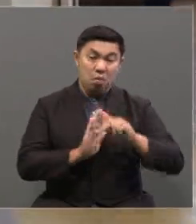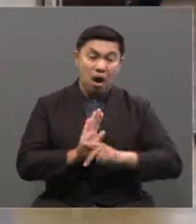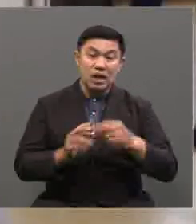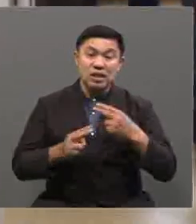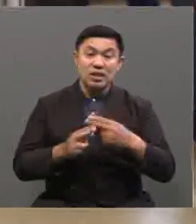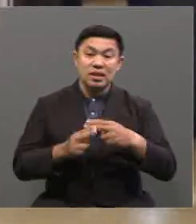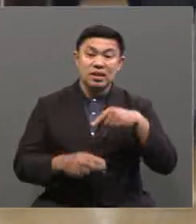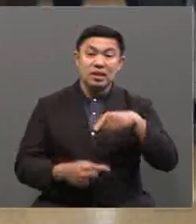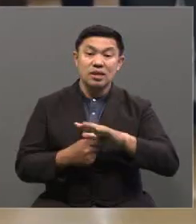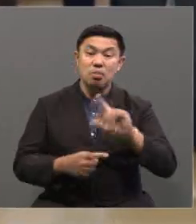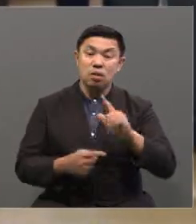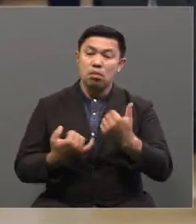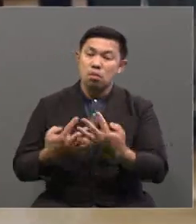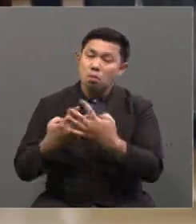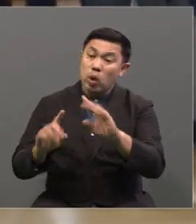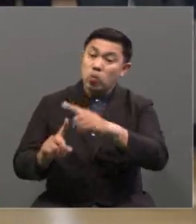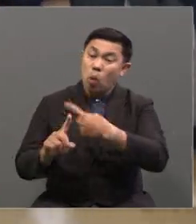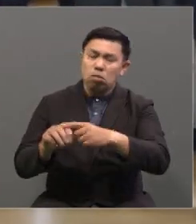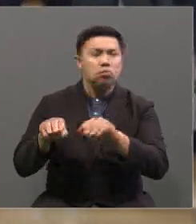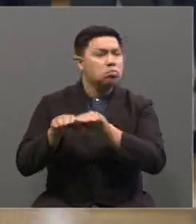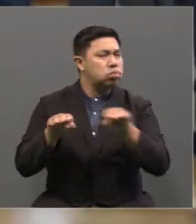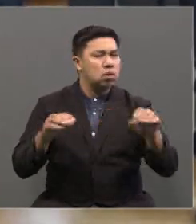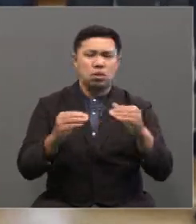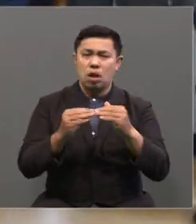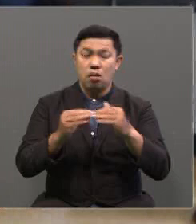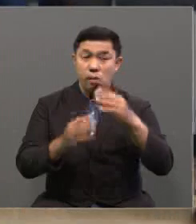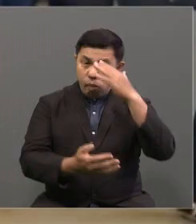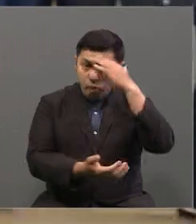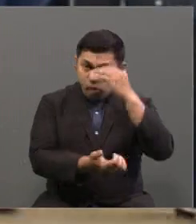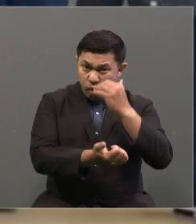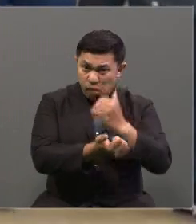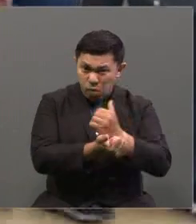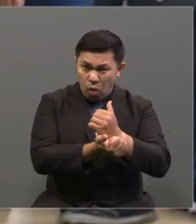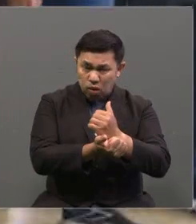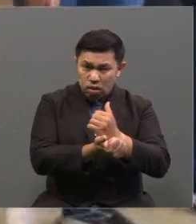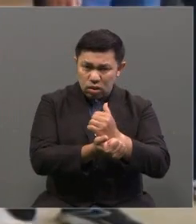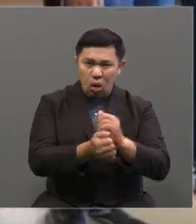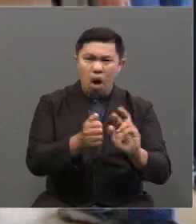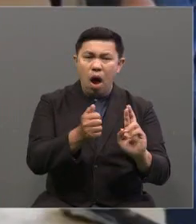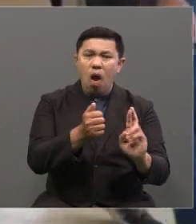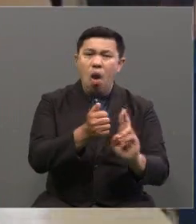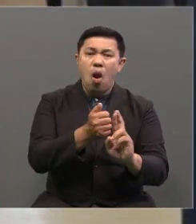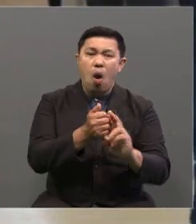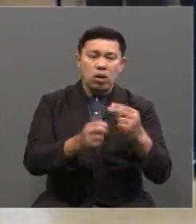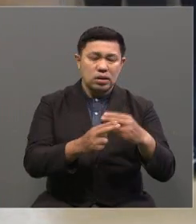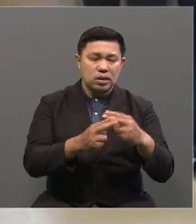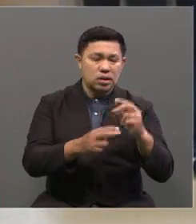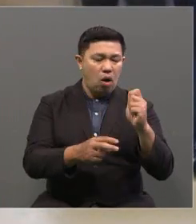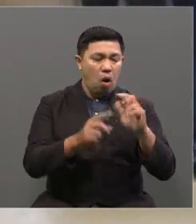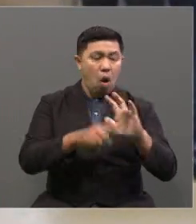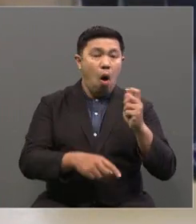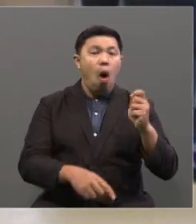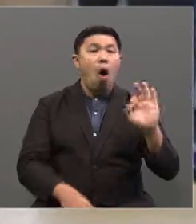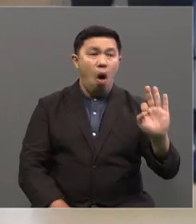นี้ที่มีการให้ปล่อยตัวชั่วคราวเนี่ยก็เป็นบรรทัดฐานเดียวกับทางด้านพันตำรวจเอกวิทูลหรือว่ารองออฟอดีตสามีของแอมนี่แหละเพราะว่าก็ถูกตั้งข้อ